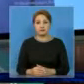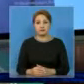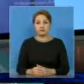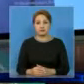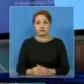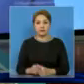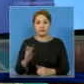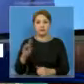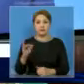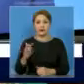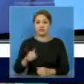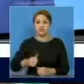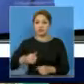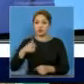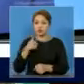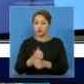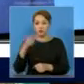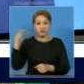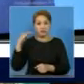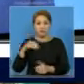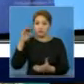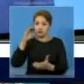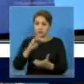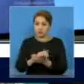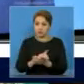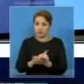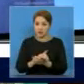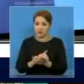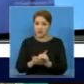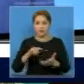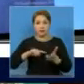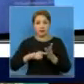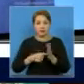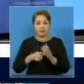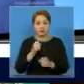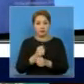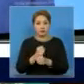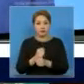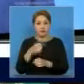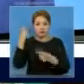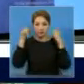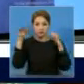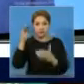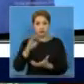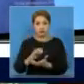Мақсат Тұңғыш президентімізді таныту, дәріптеу, соның мақсатты жұмыстарымен, идеяларымен